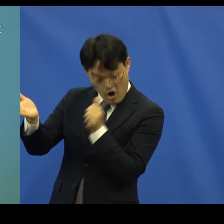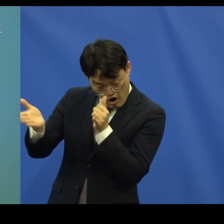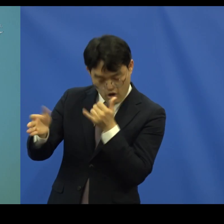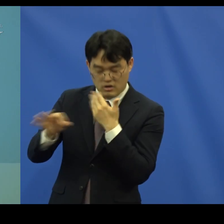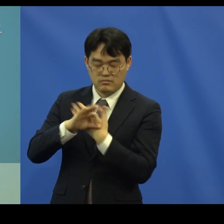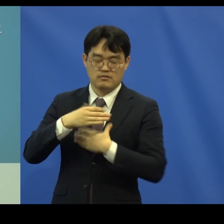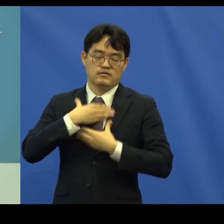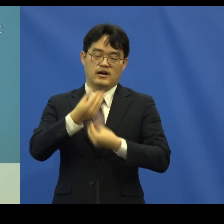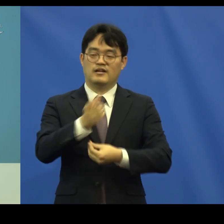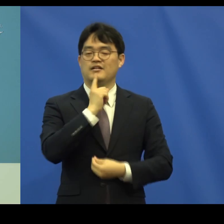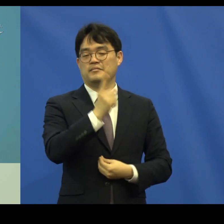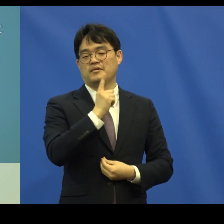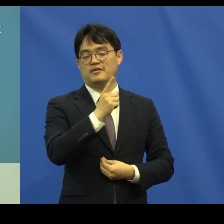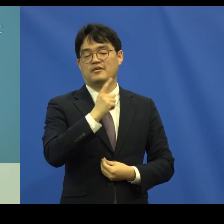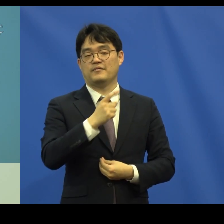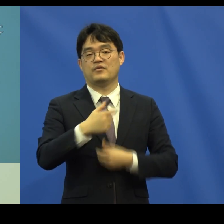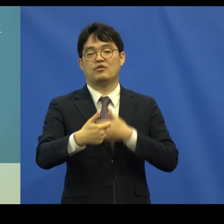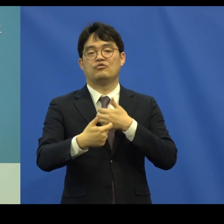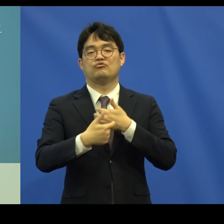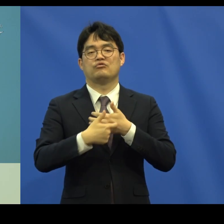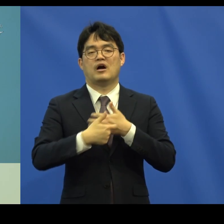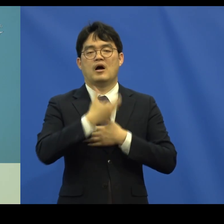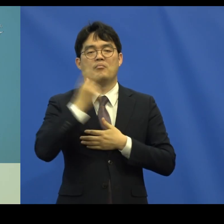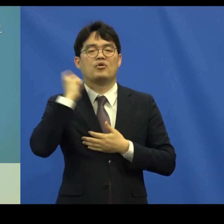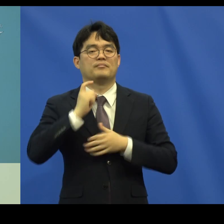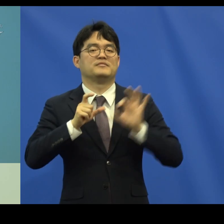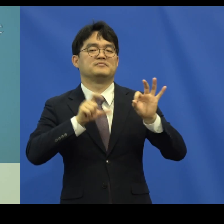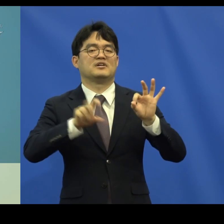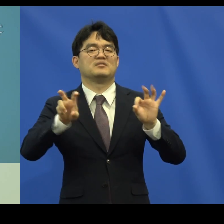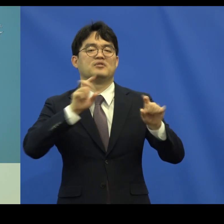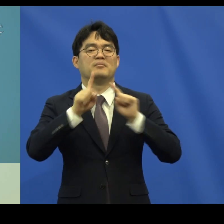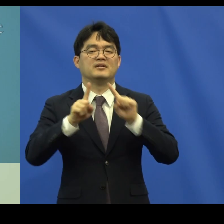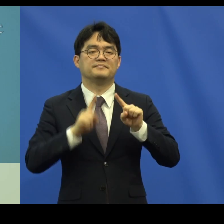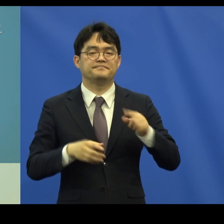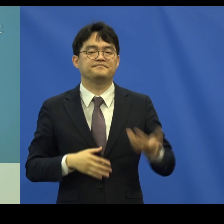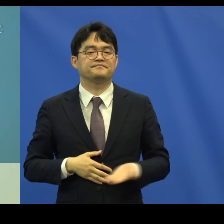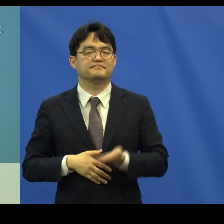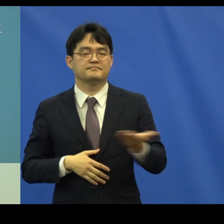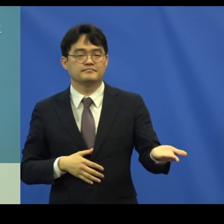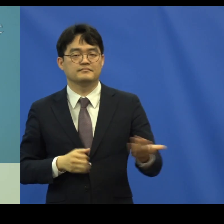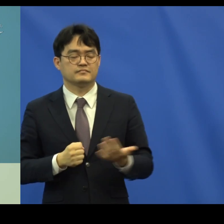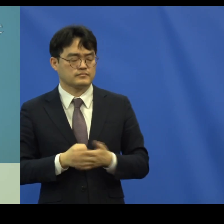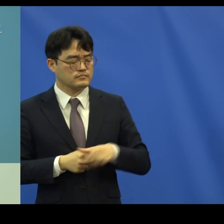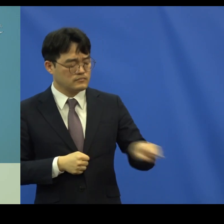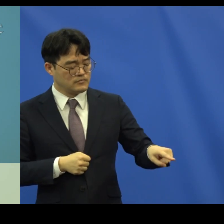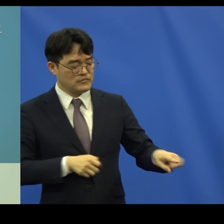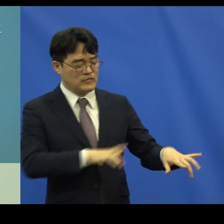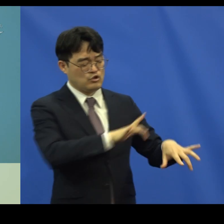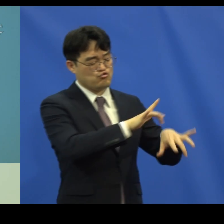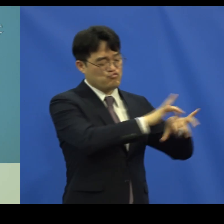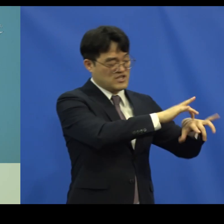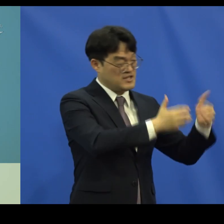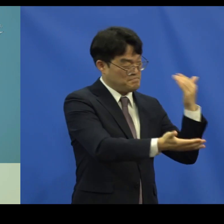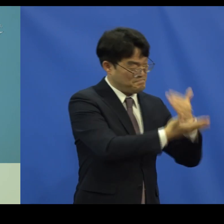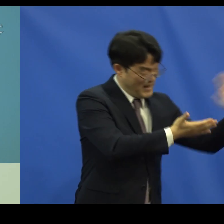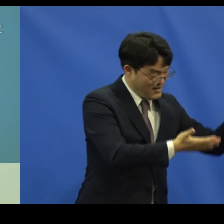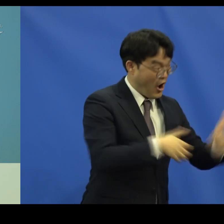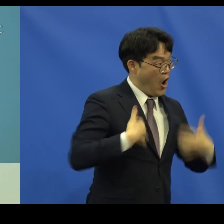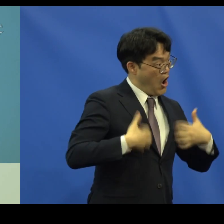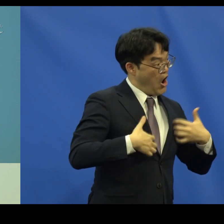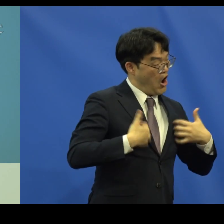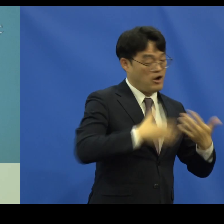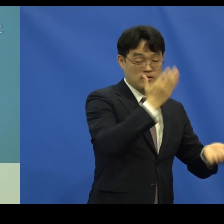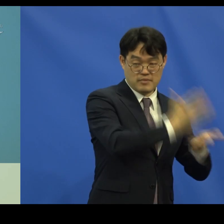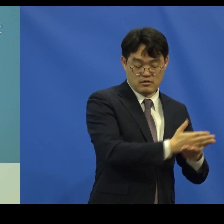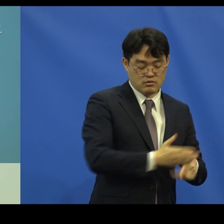20절을 보면 이런 말씀이 있어요. 그러나 귀신들이 너에게 항복하는 것으로 기뻐하지 말고 너희 이름이 하늘에 기록된